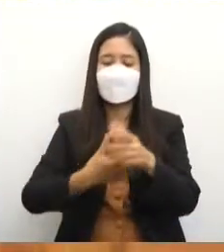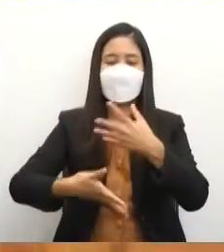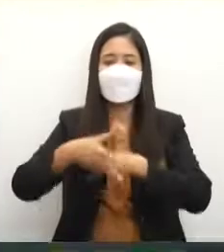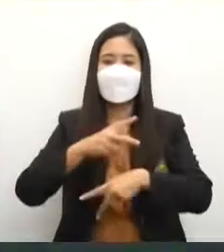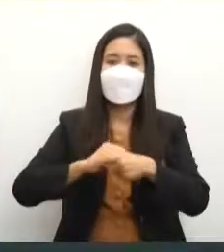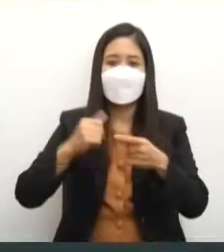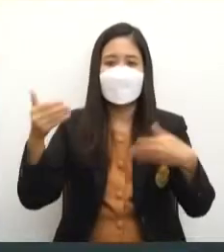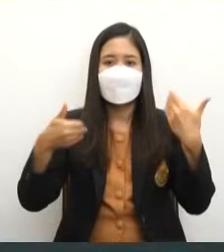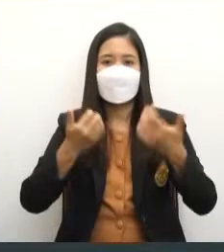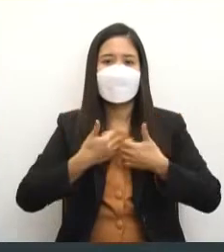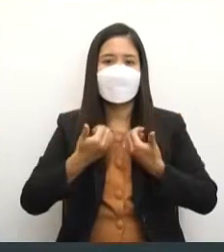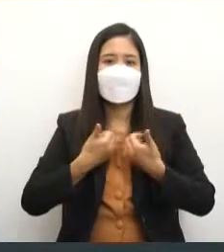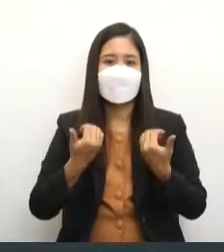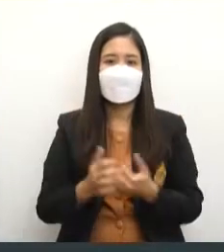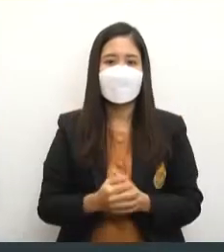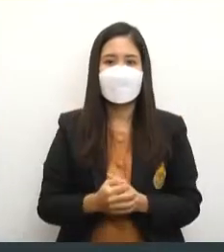อย่างนี้ค่ะ